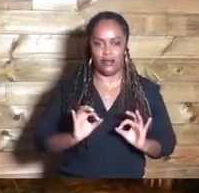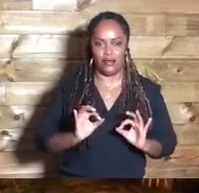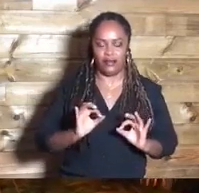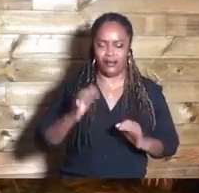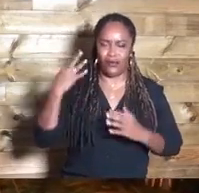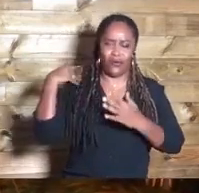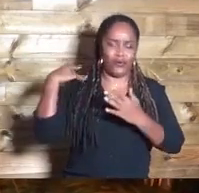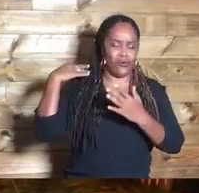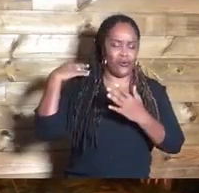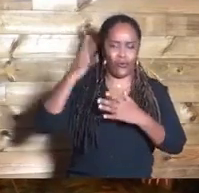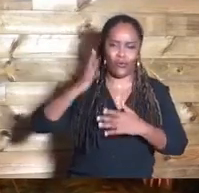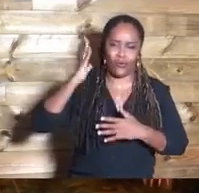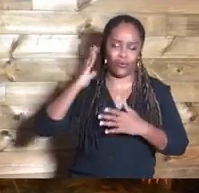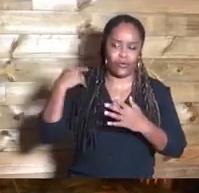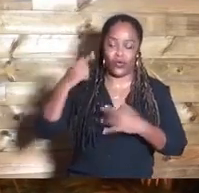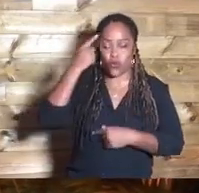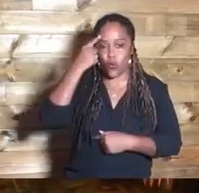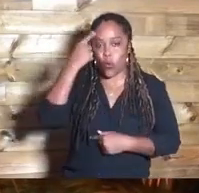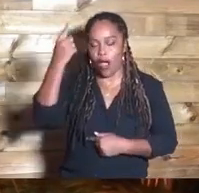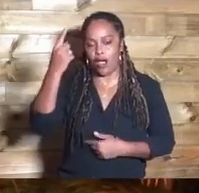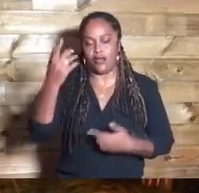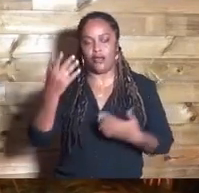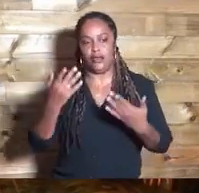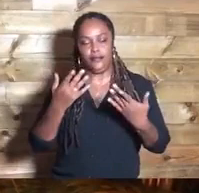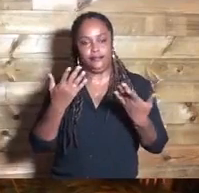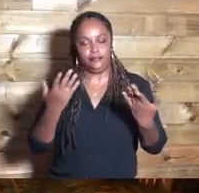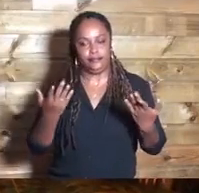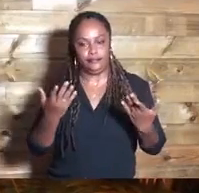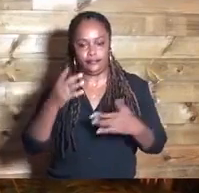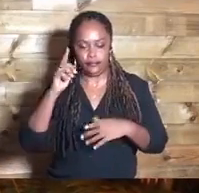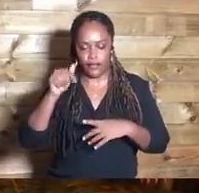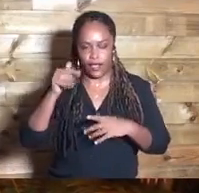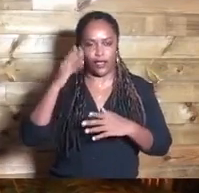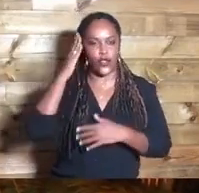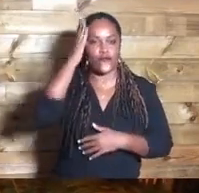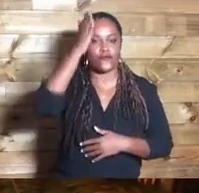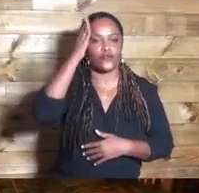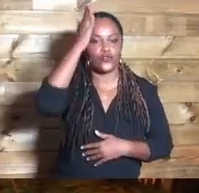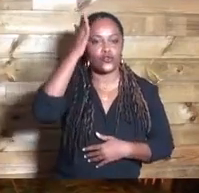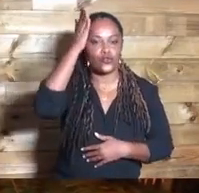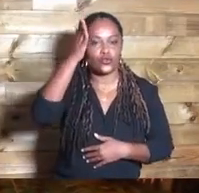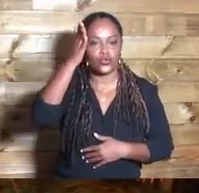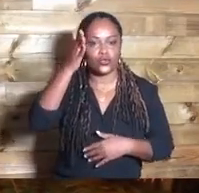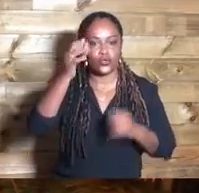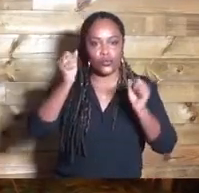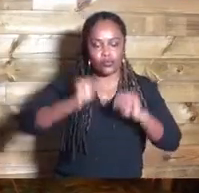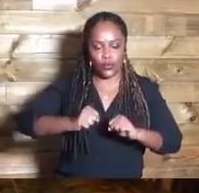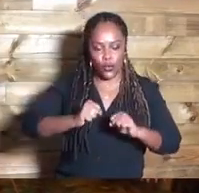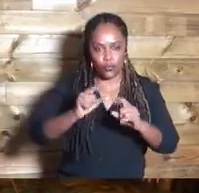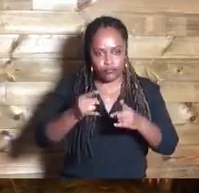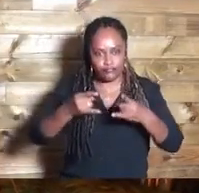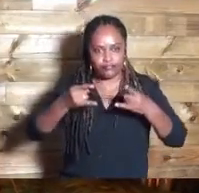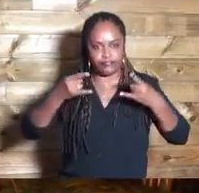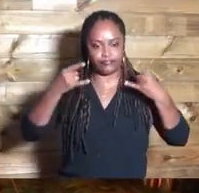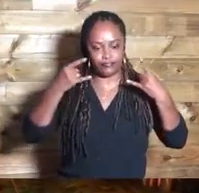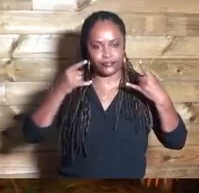Longtemps, nous avons cru que seules les générations futures pourraient s'émanciper de